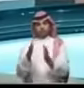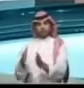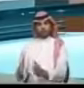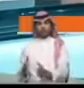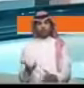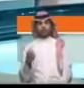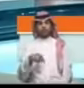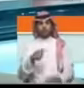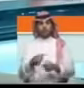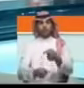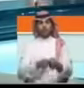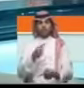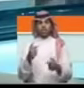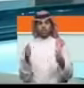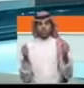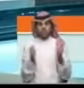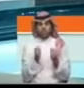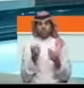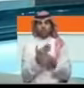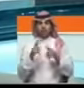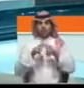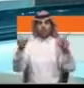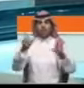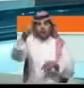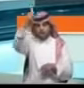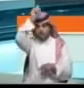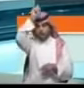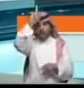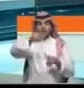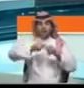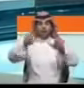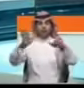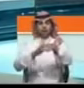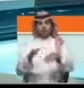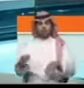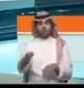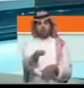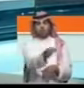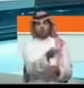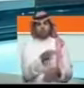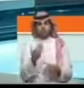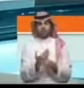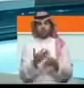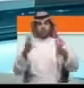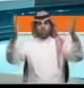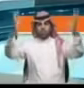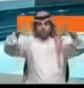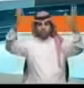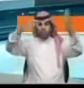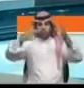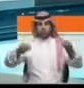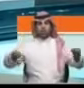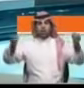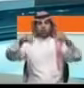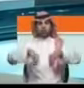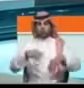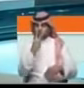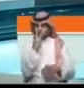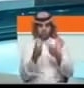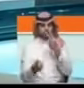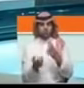ولا نزال في أخبار الثلوج، حيث أعلنت ألمانيا حالة الطوارئ في 5 مناطق نتيجة لتساقط الثلوج الكثيف،